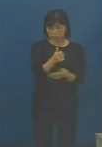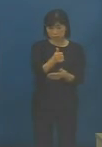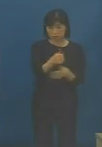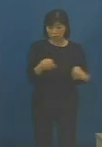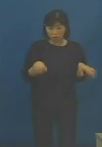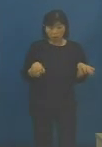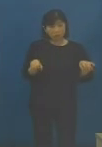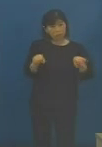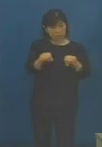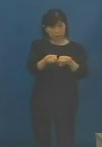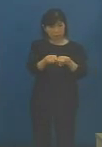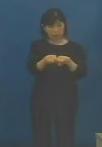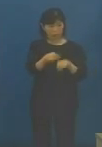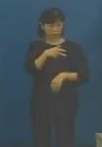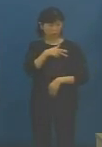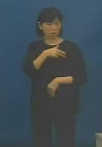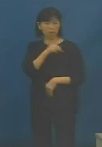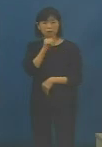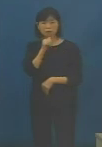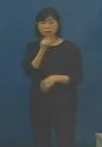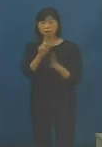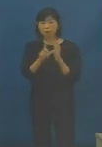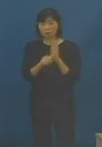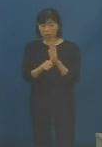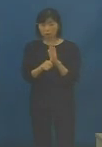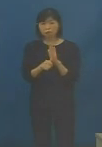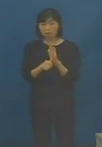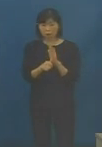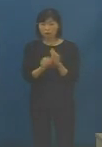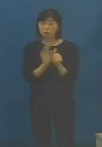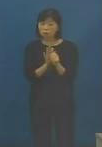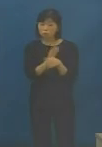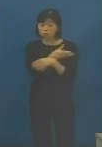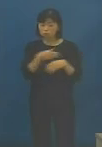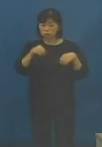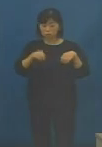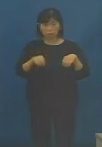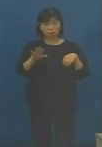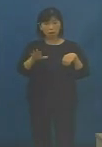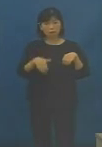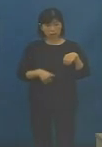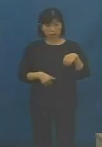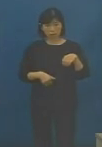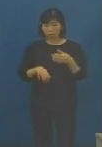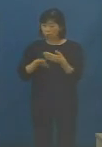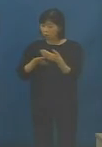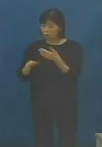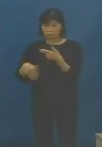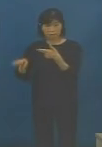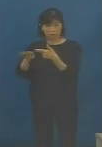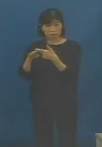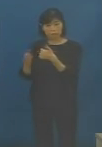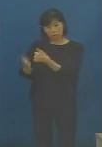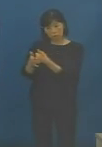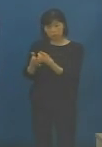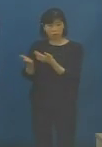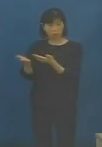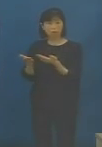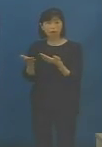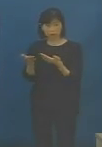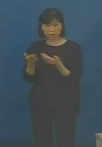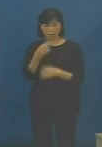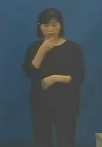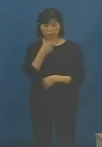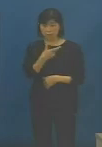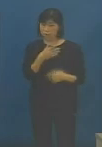スタッフが足りなければ協力協定も結んでますので他の施設にも応援をいただいて、福祉施設の